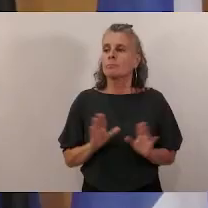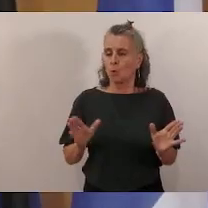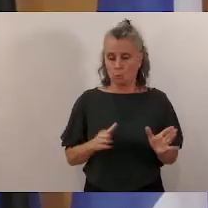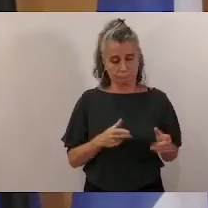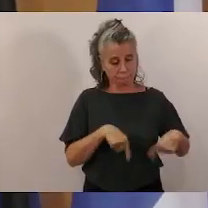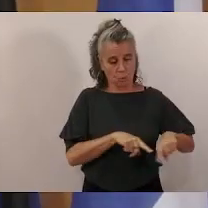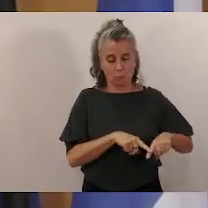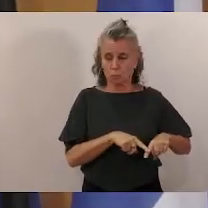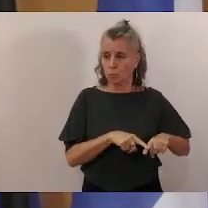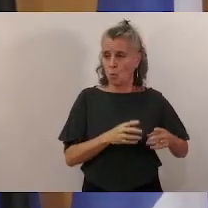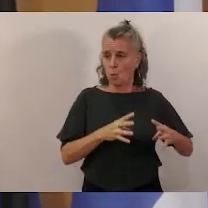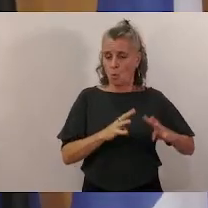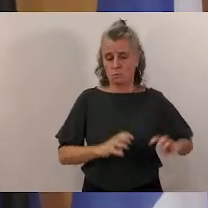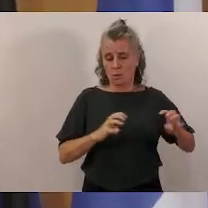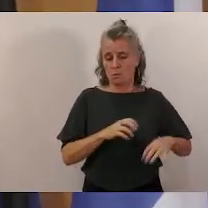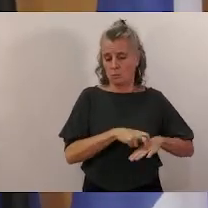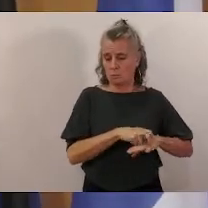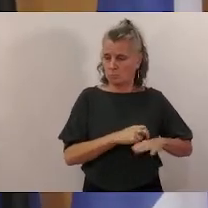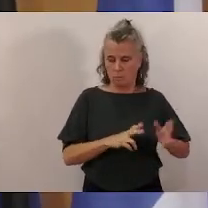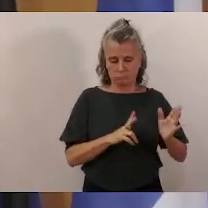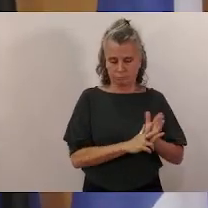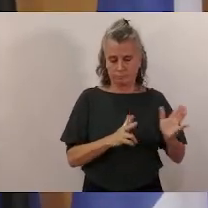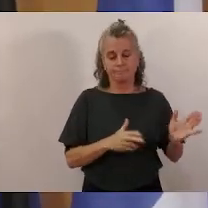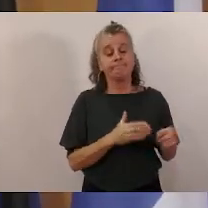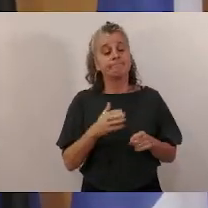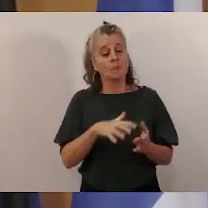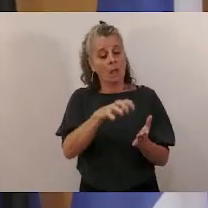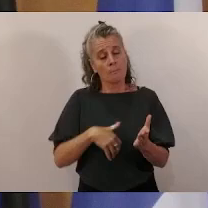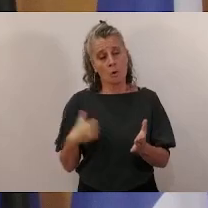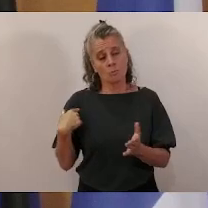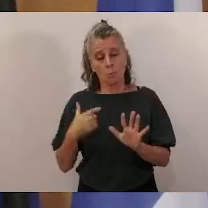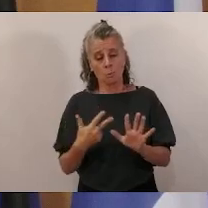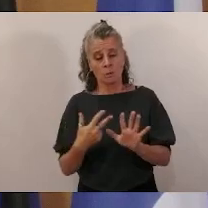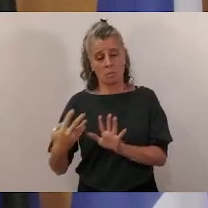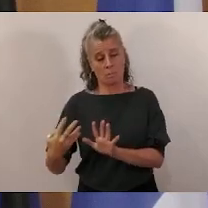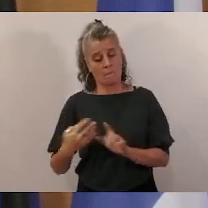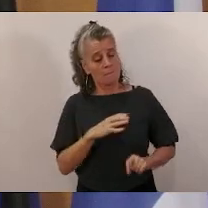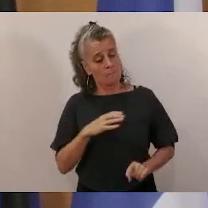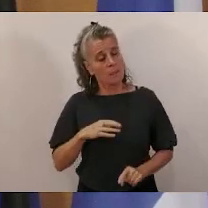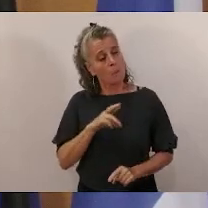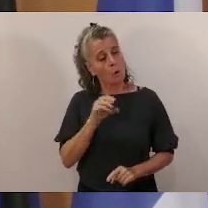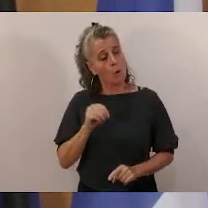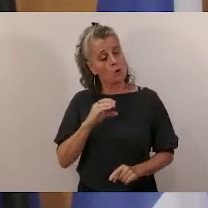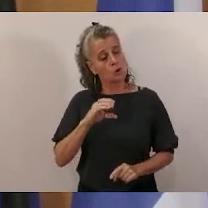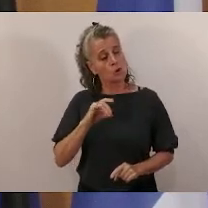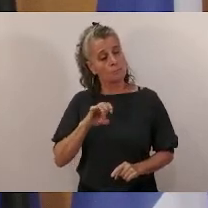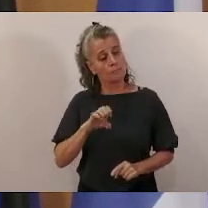Conseil d'arrondissement. Rapport 8 et 9, Madame Virginie Roche.